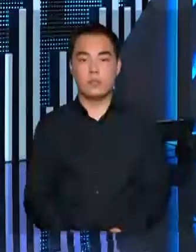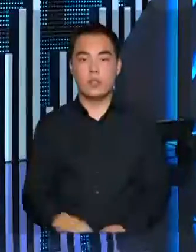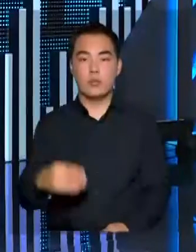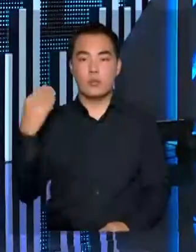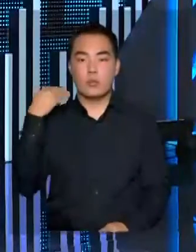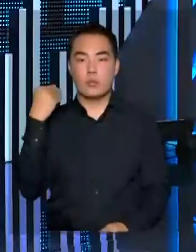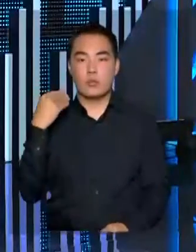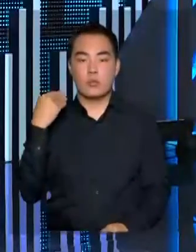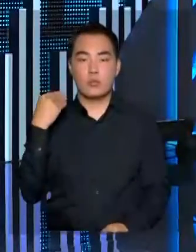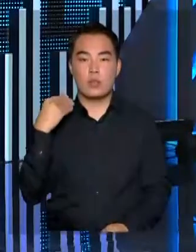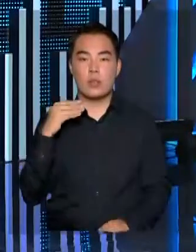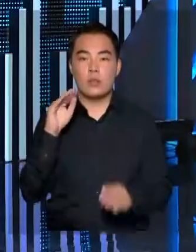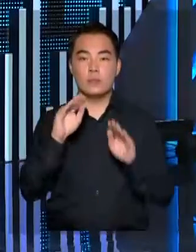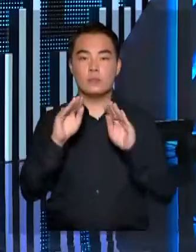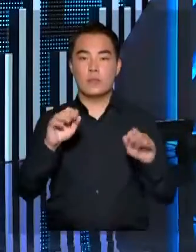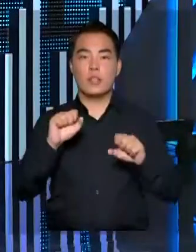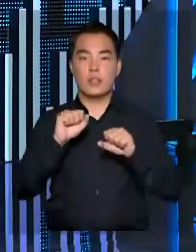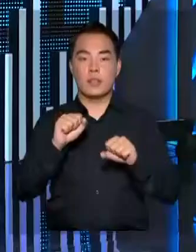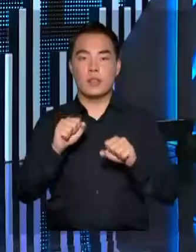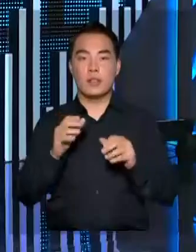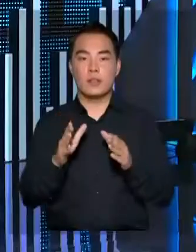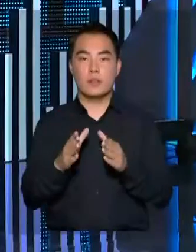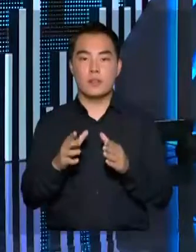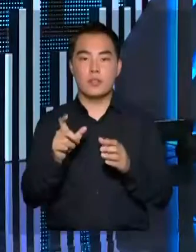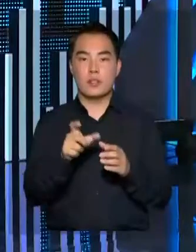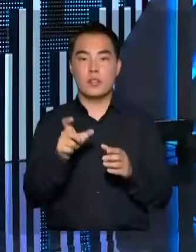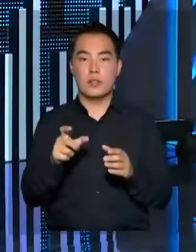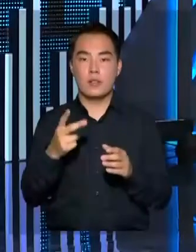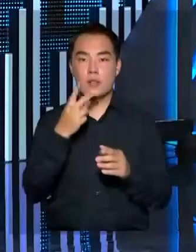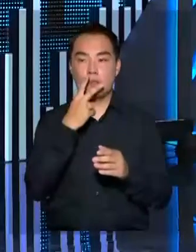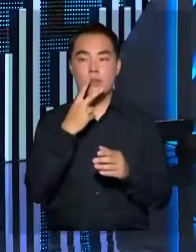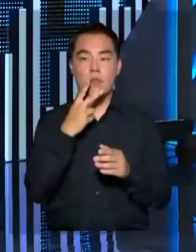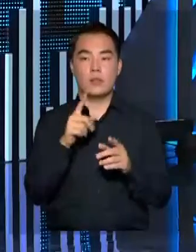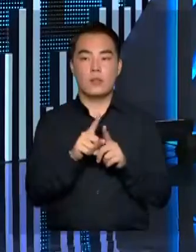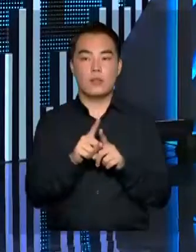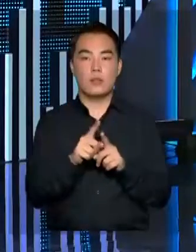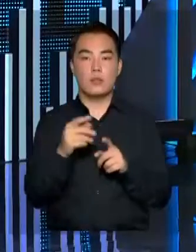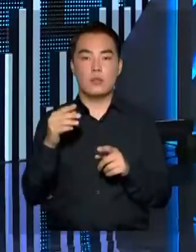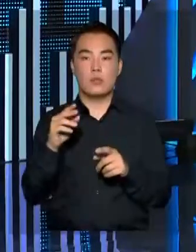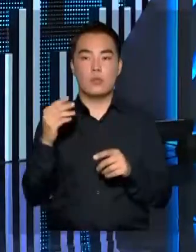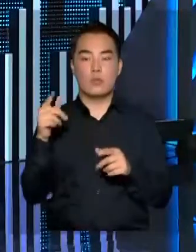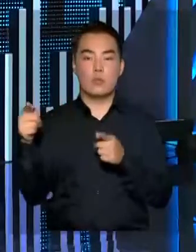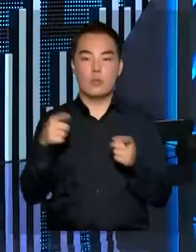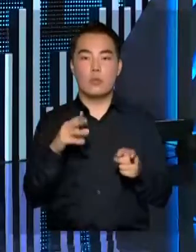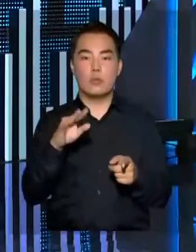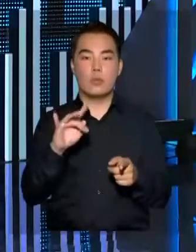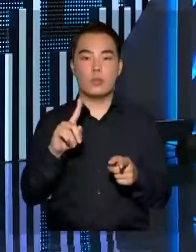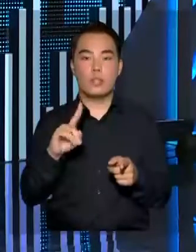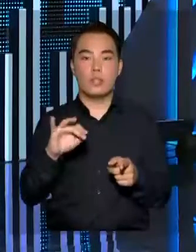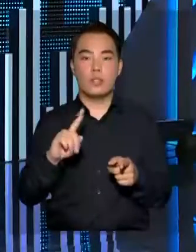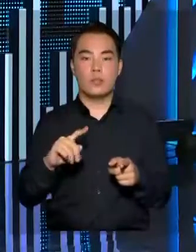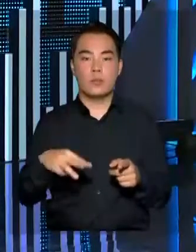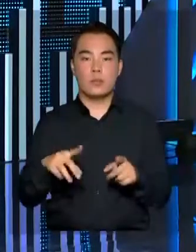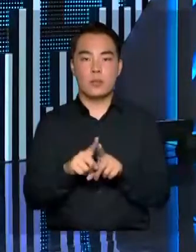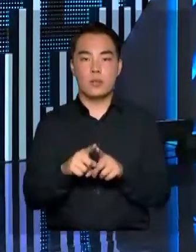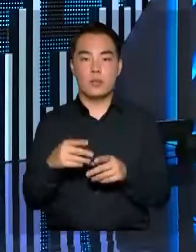Түркістанда ескерткіштерді қорғайтын халық құнды мұра, қасиетті орындар мен тұрақты туризм бойынша халықаралық конференция өз